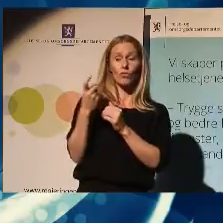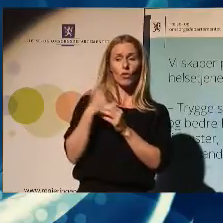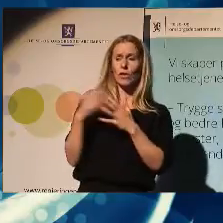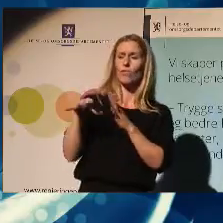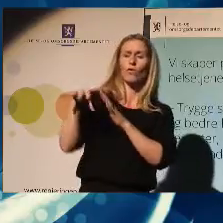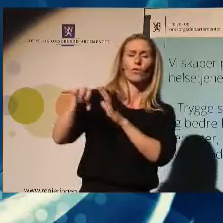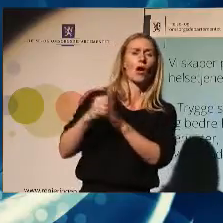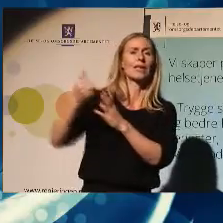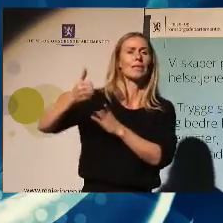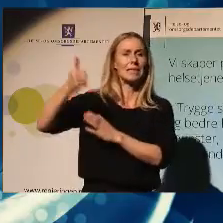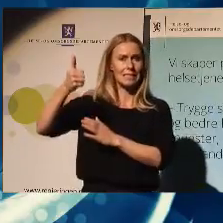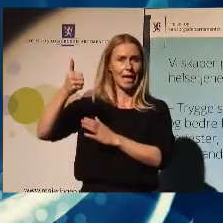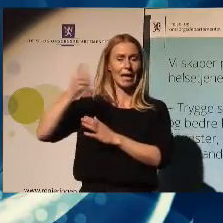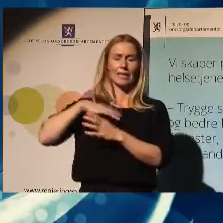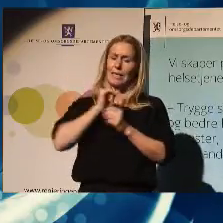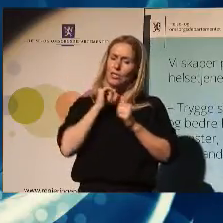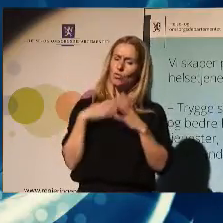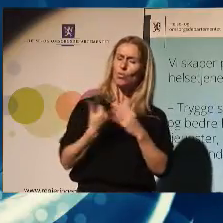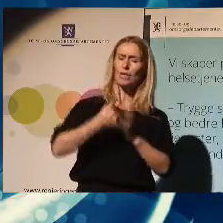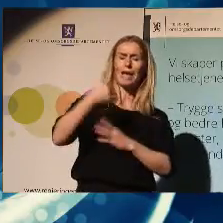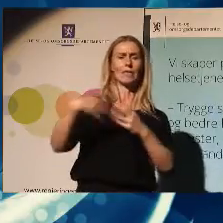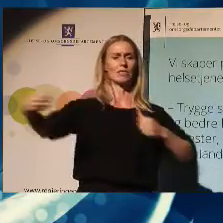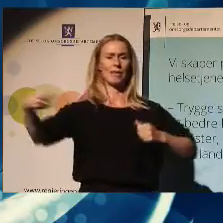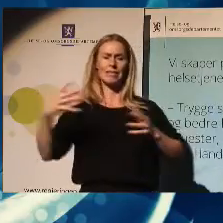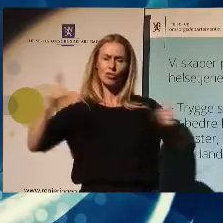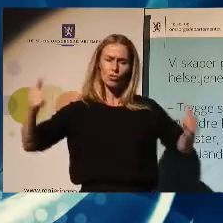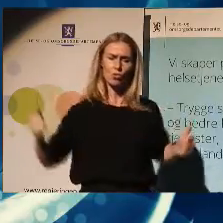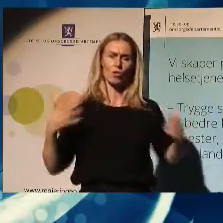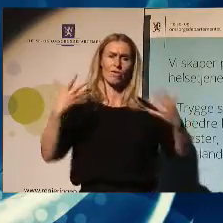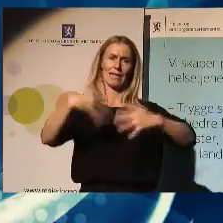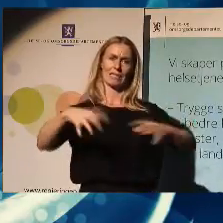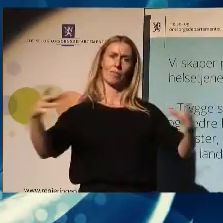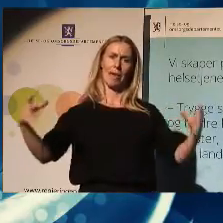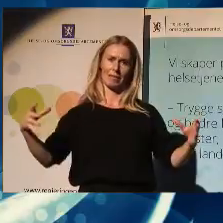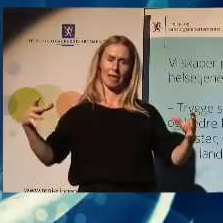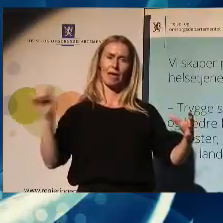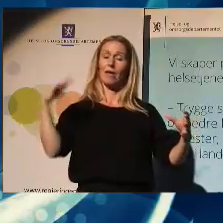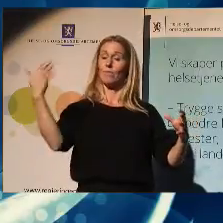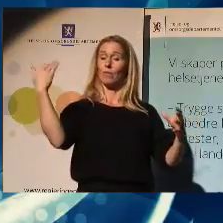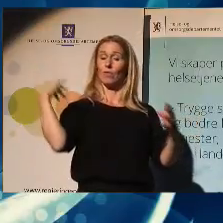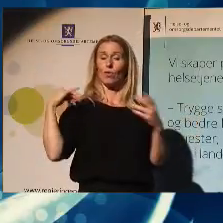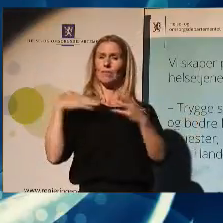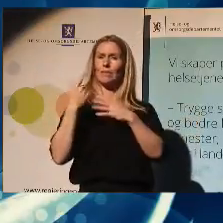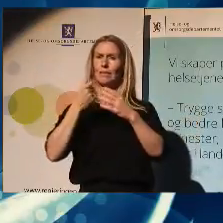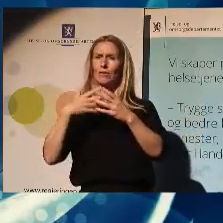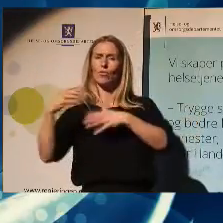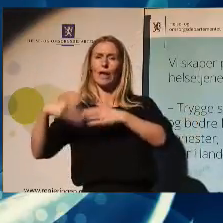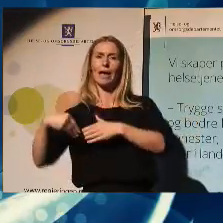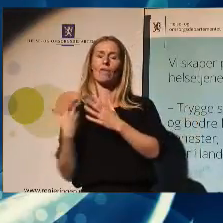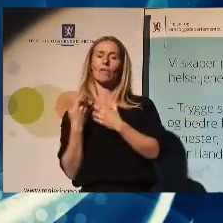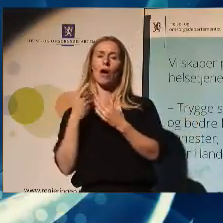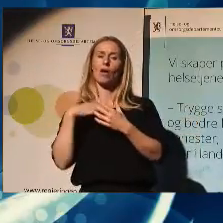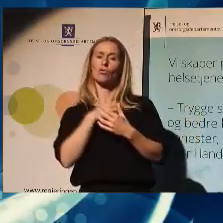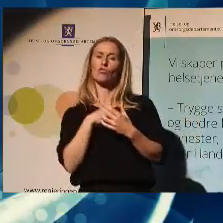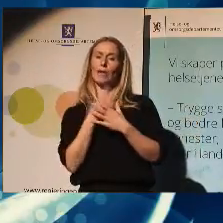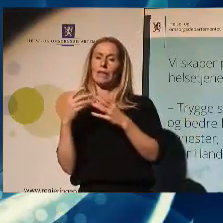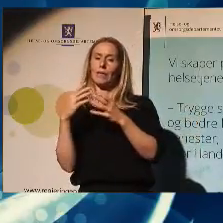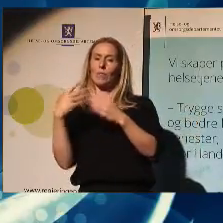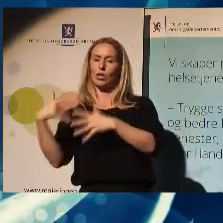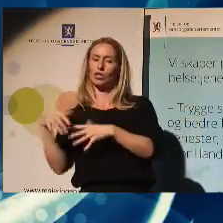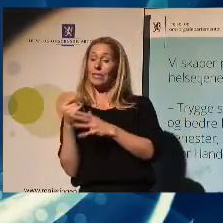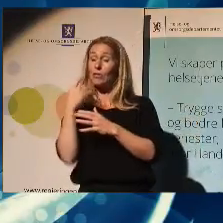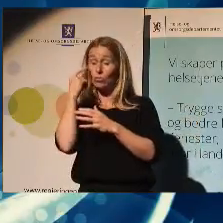beste. Det stort lederspenn, svære virksomheter. Jeg jo tidligere kollega fra konsulentbransjen her i dag, og der trodde man faktisk det var sånn at de